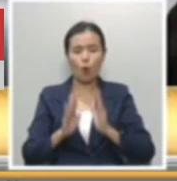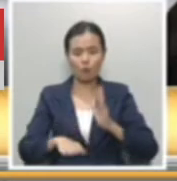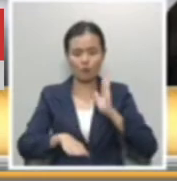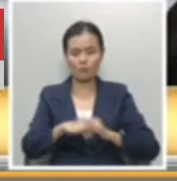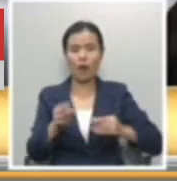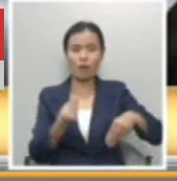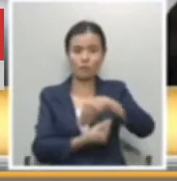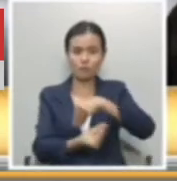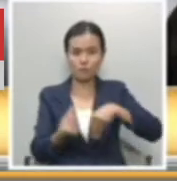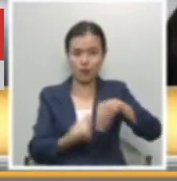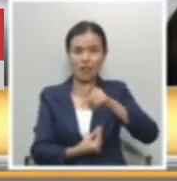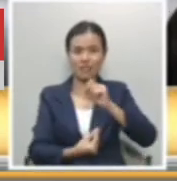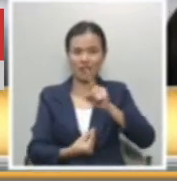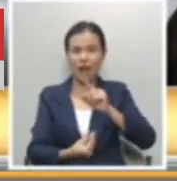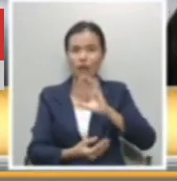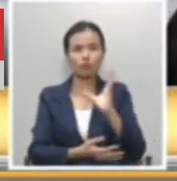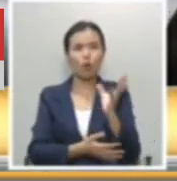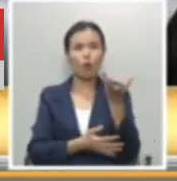ไงครับ